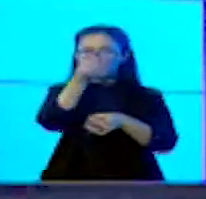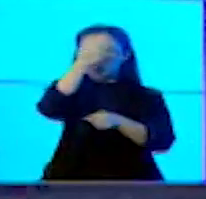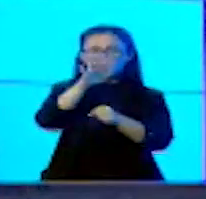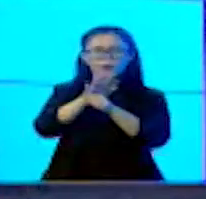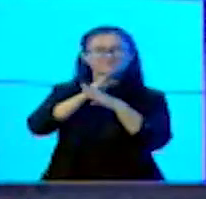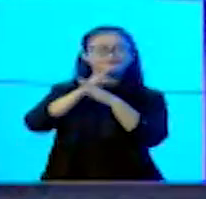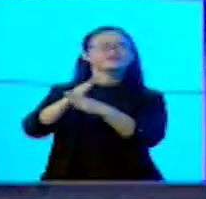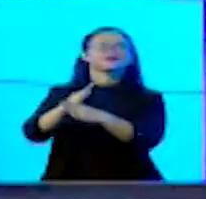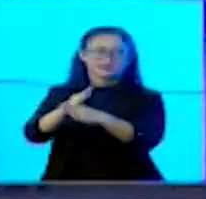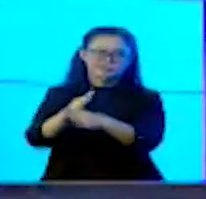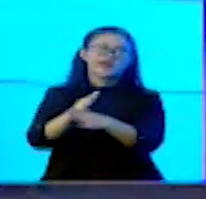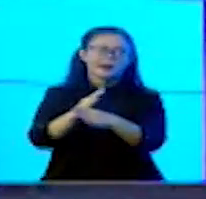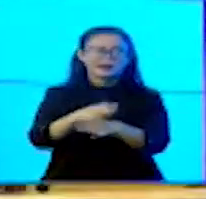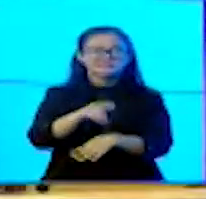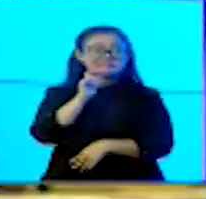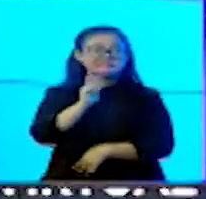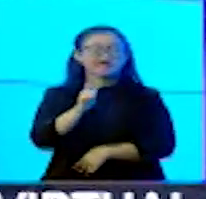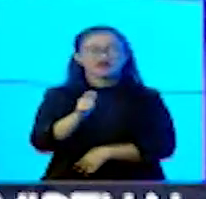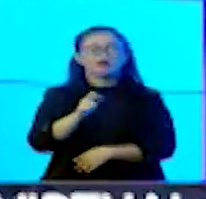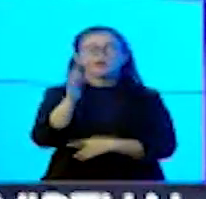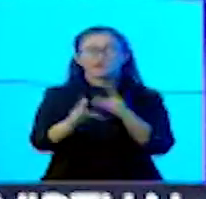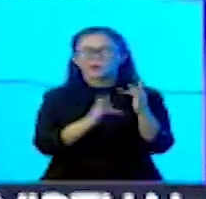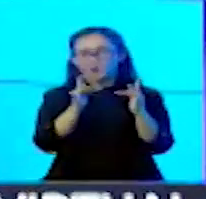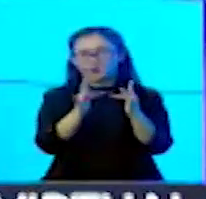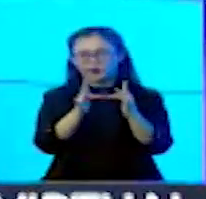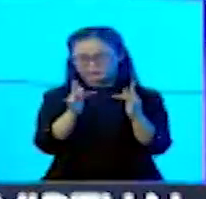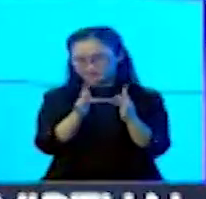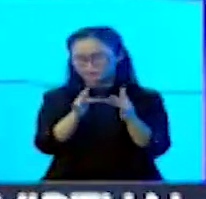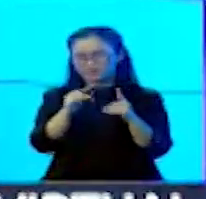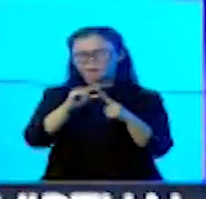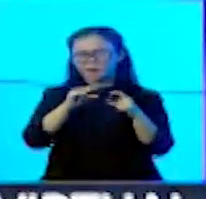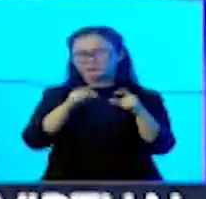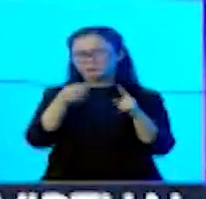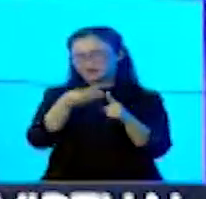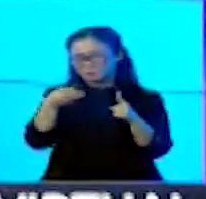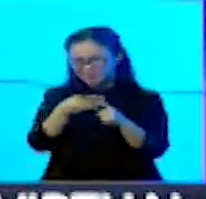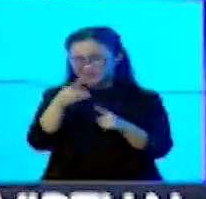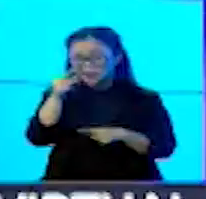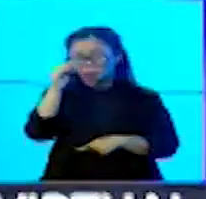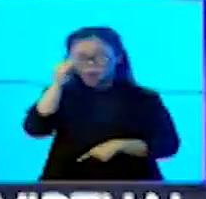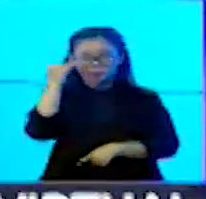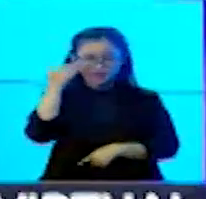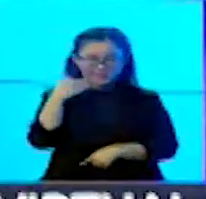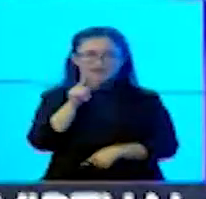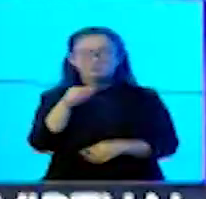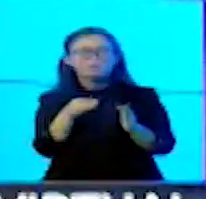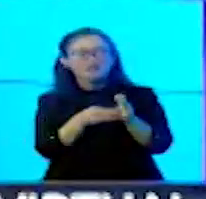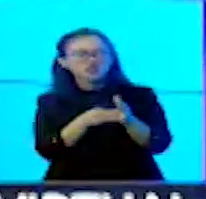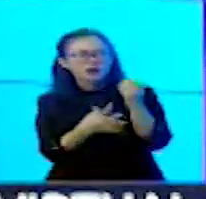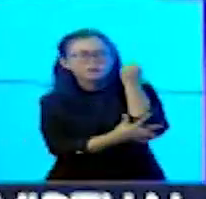Hai pidato Presiden disampaikan secara virtual dalam sidang umum PBB pada Rabu Pagi ini selain menyoroti konflik